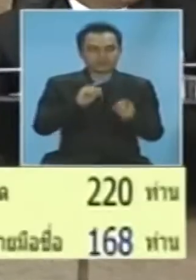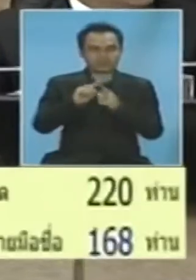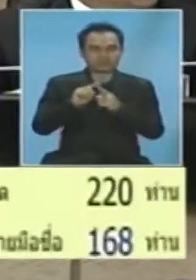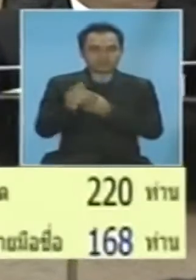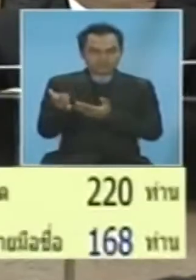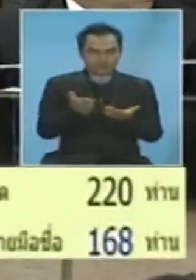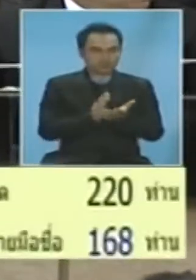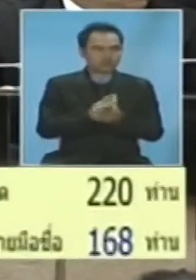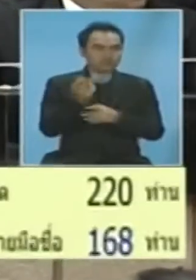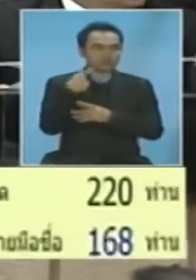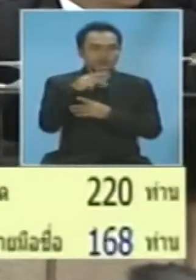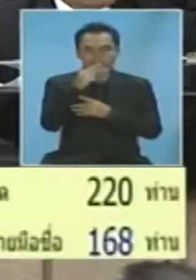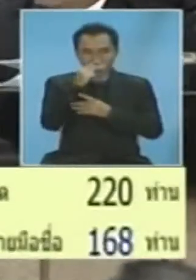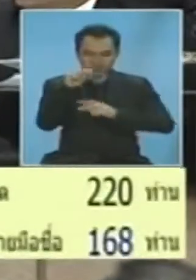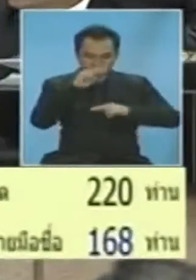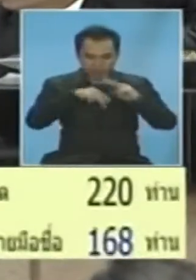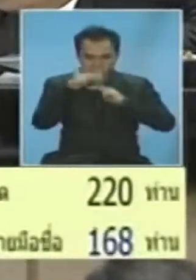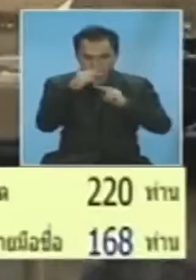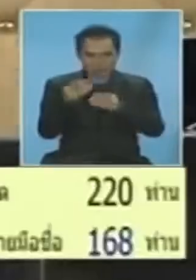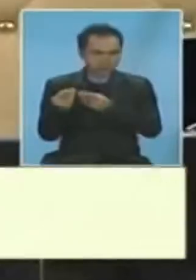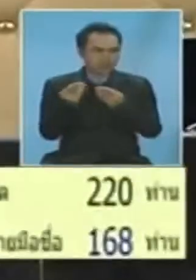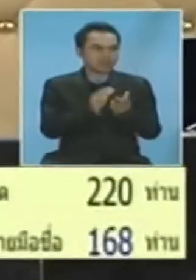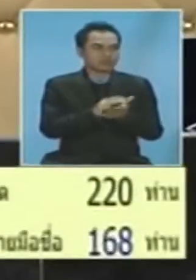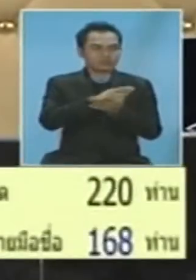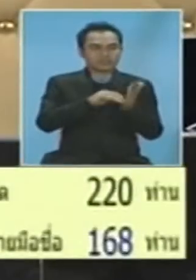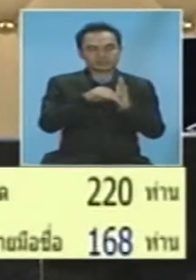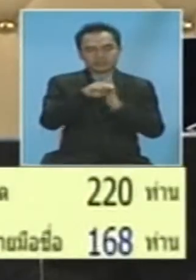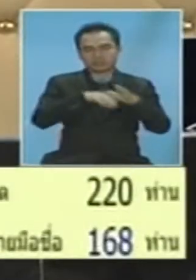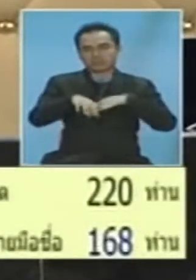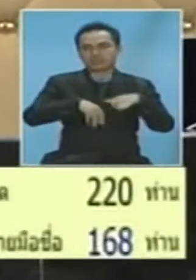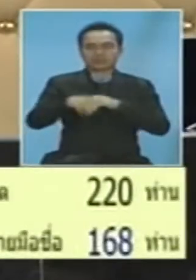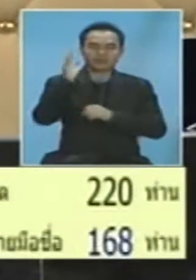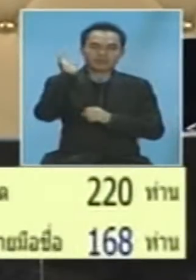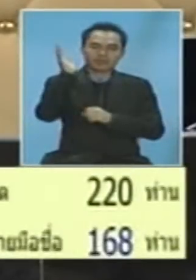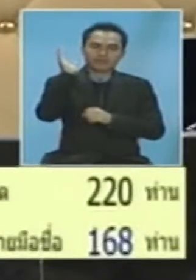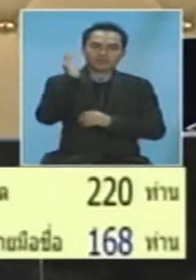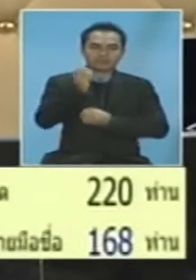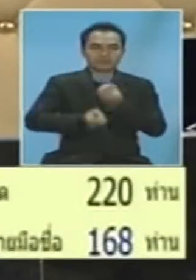เพื่อประโยชน์แก่การพิจารณารับฟังกระบวนการแถลงการด้วยวาจา